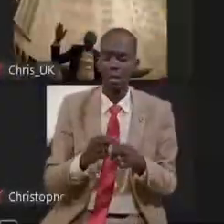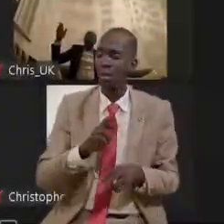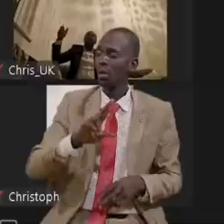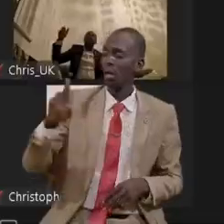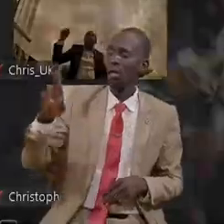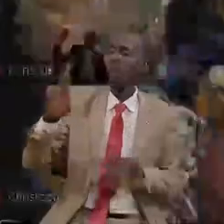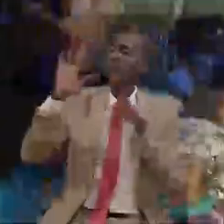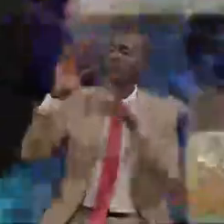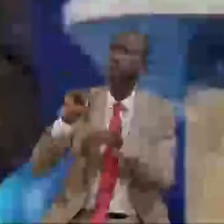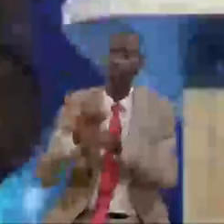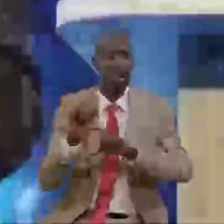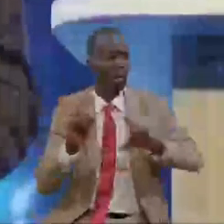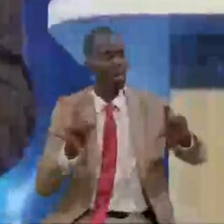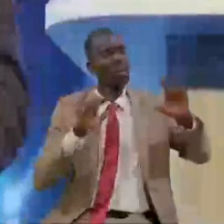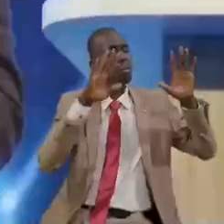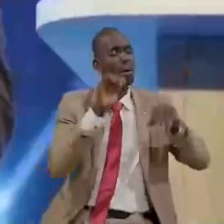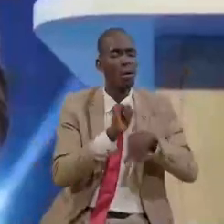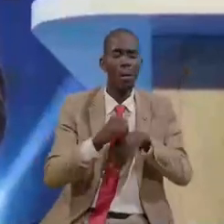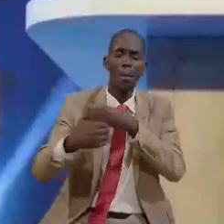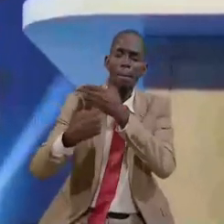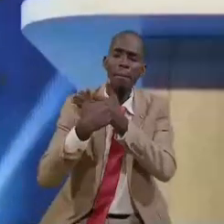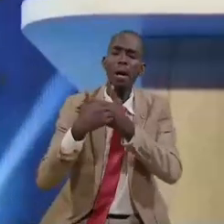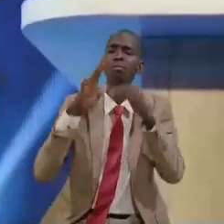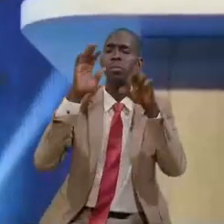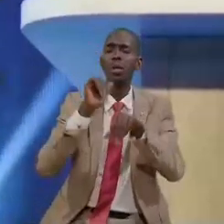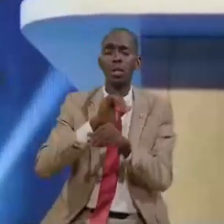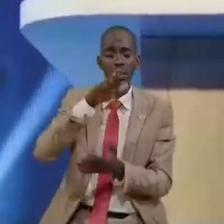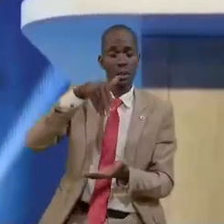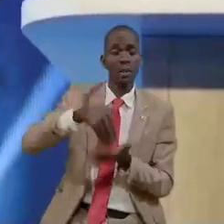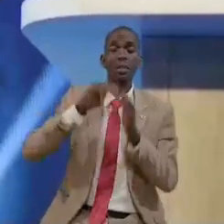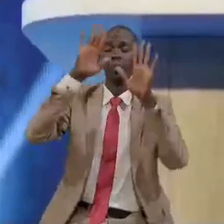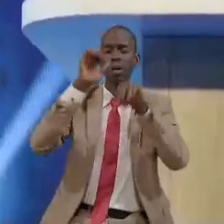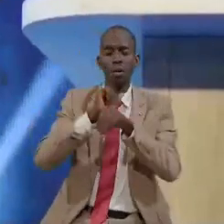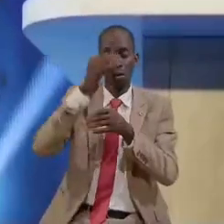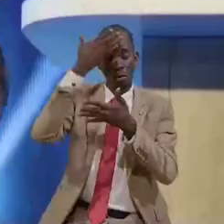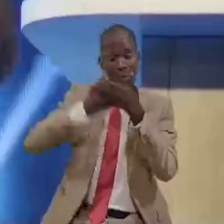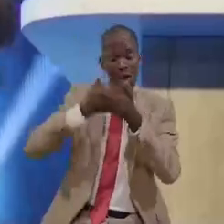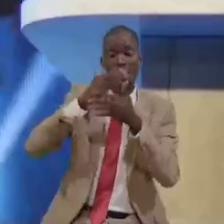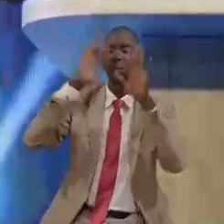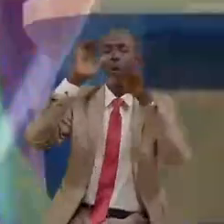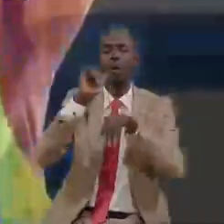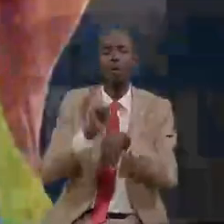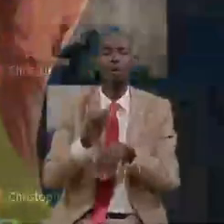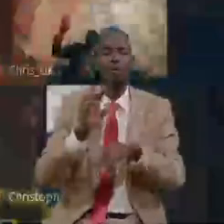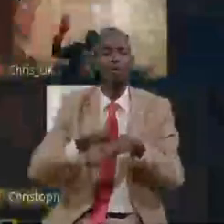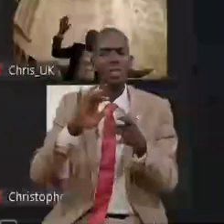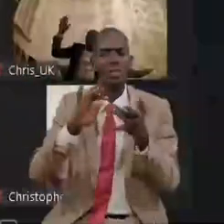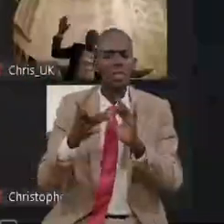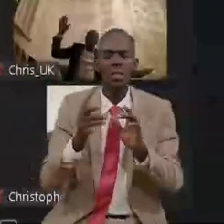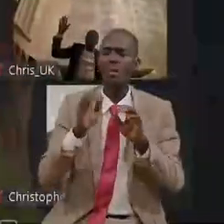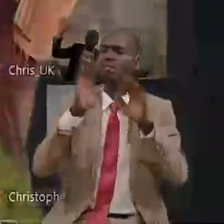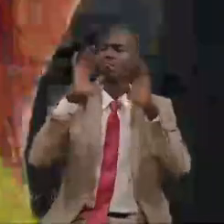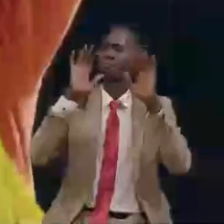droite, de derrière, au centre, de devant, en ligne, à la radio, à la